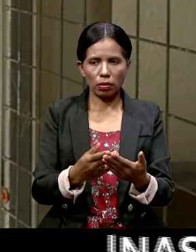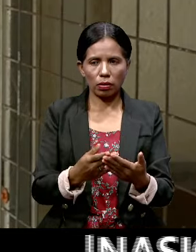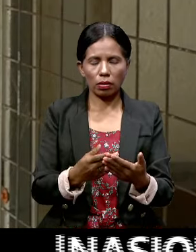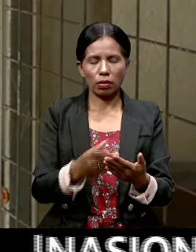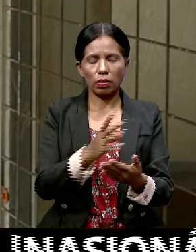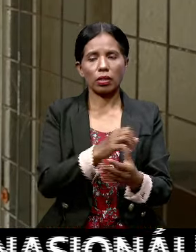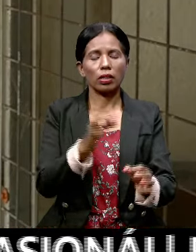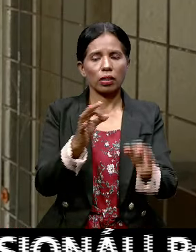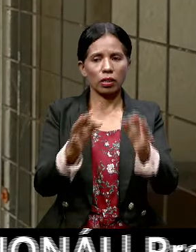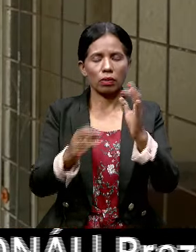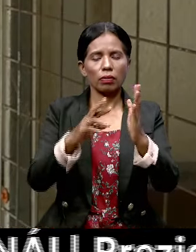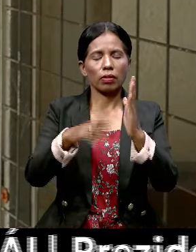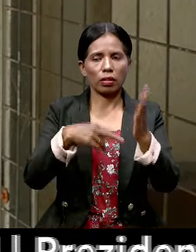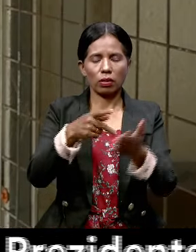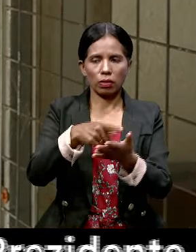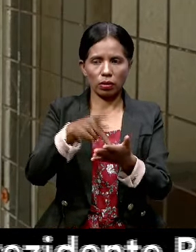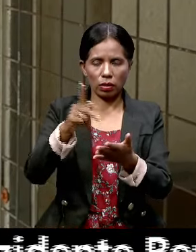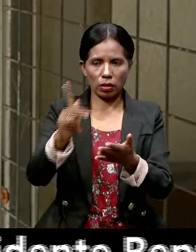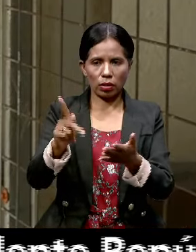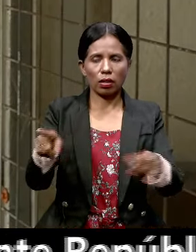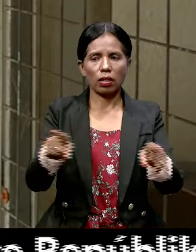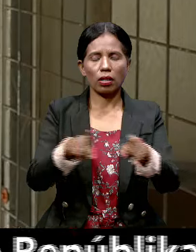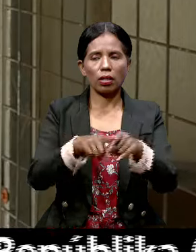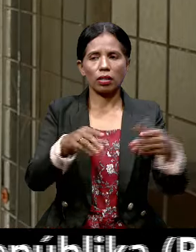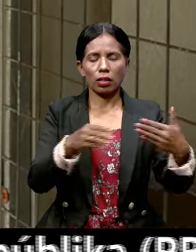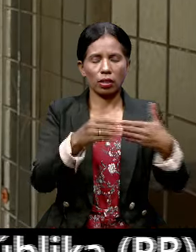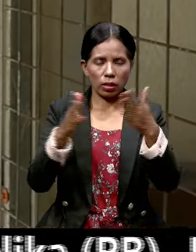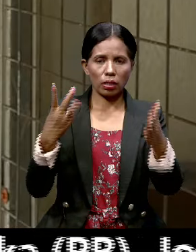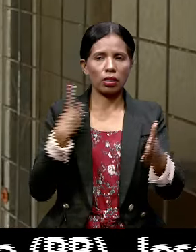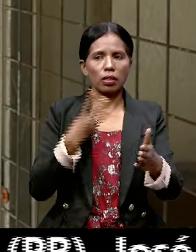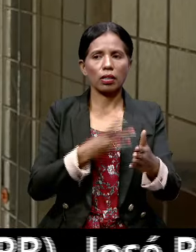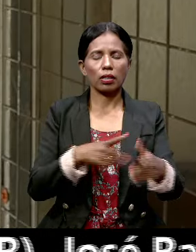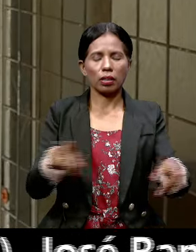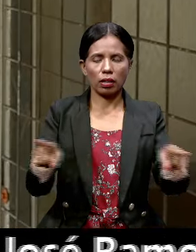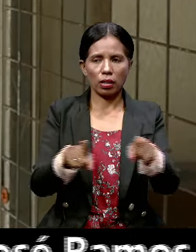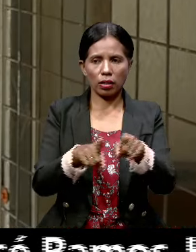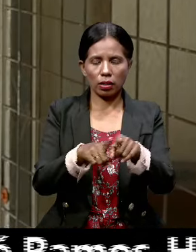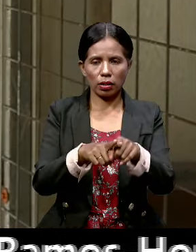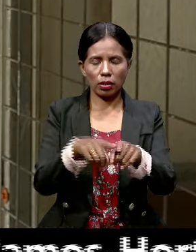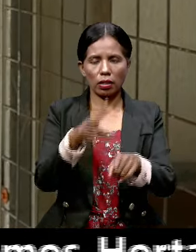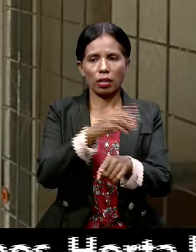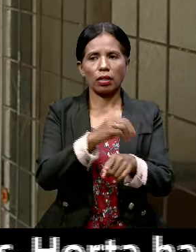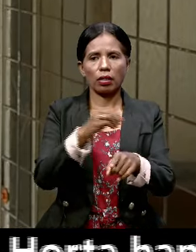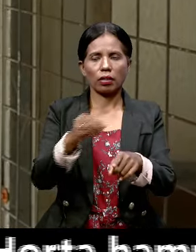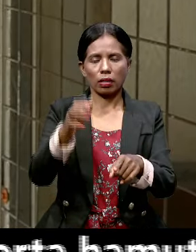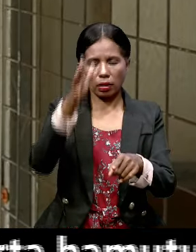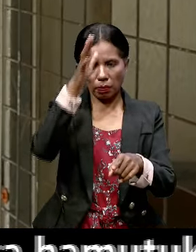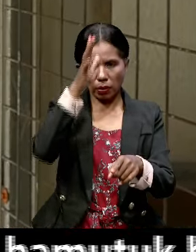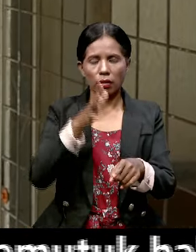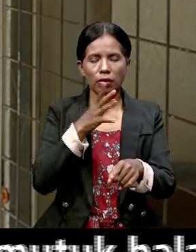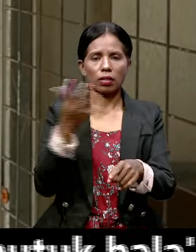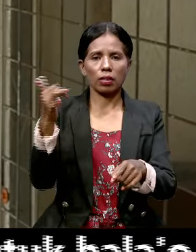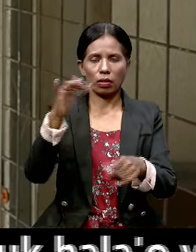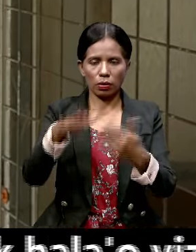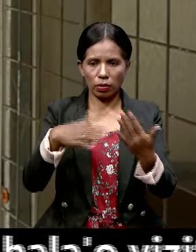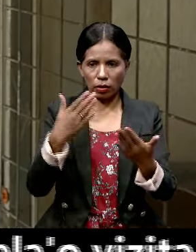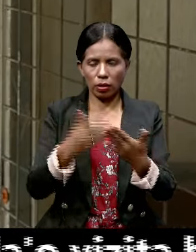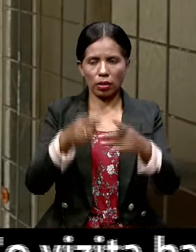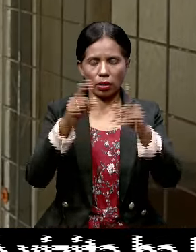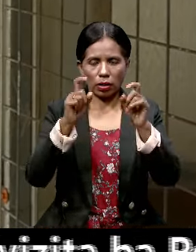karek prosedimen administrasi mas lau mai be nudar leader ita maksirnya materialan, ita maksirnya aman, ita maksirnya leader,